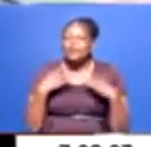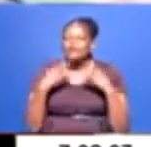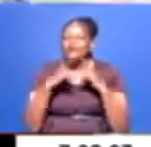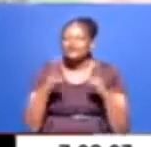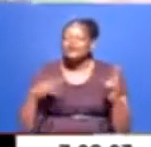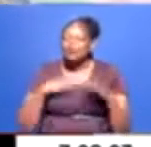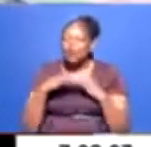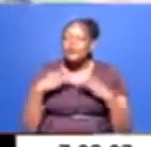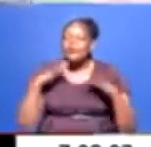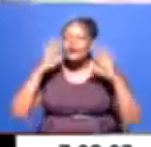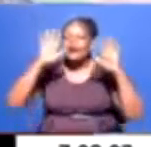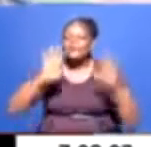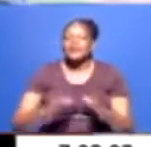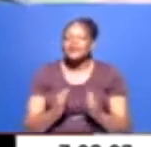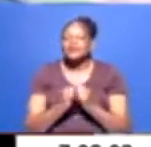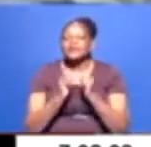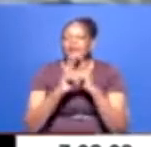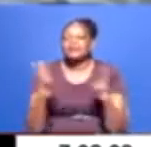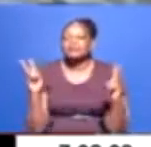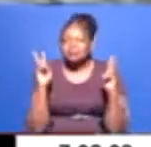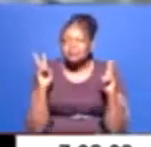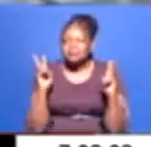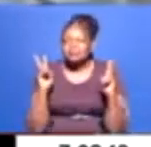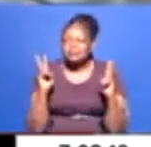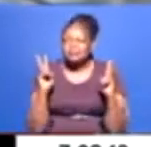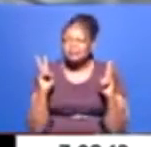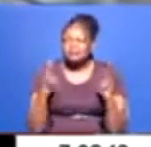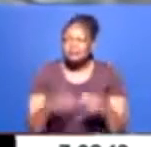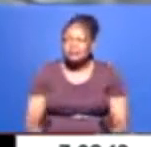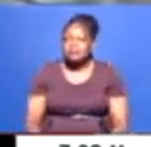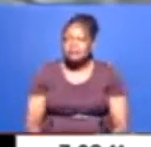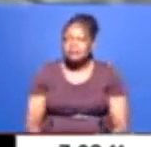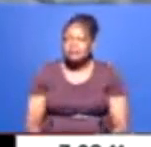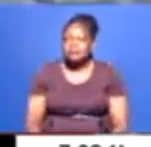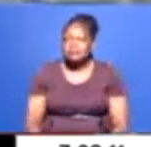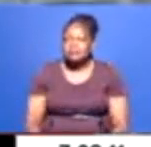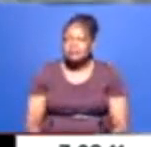wafanye campaign na wafanye uchaguzi kwa njia ya amani. Frederick Muki, Darubini.